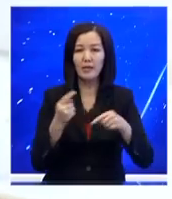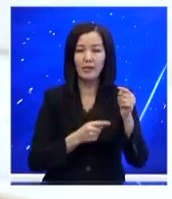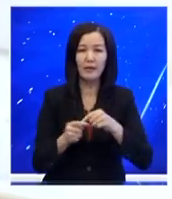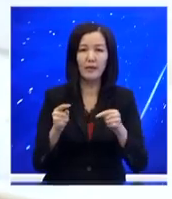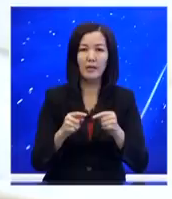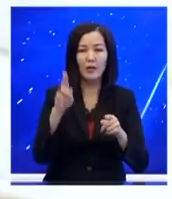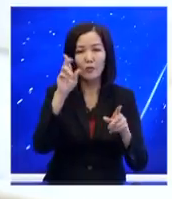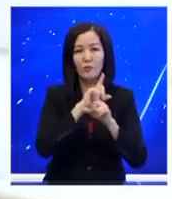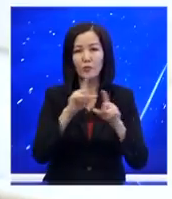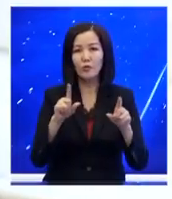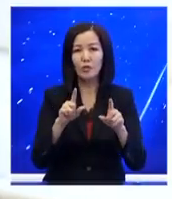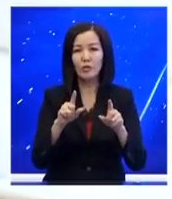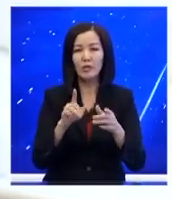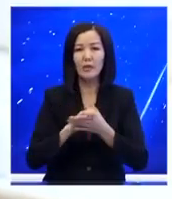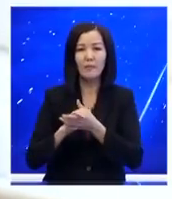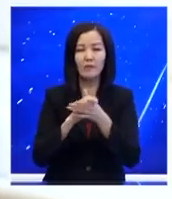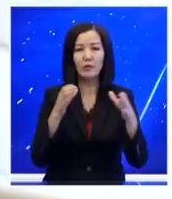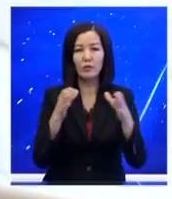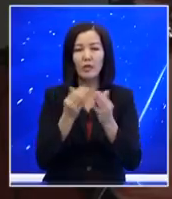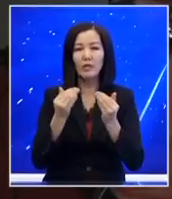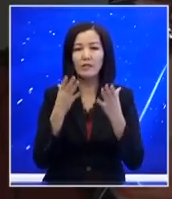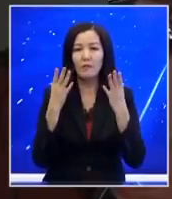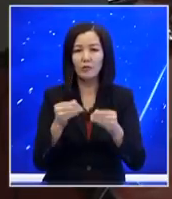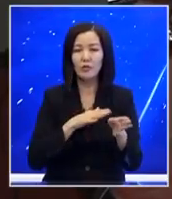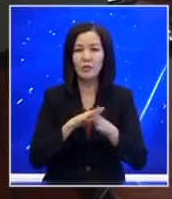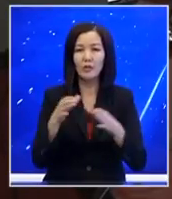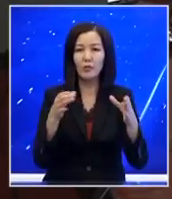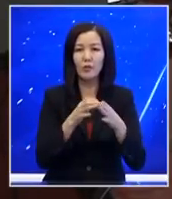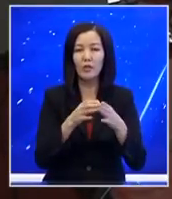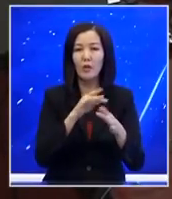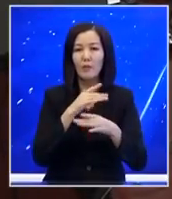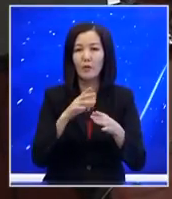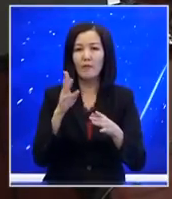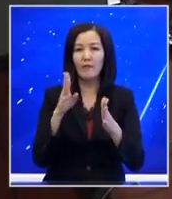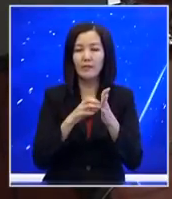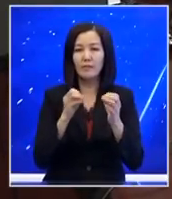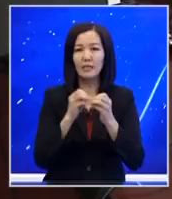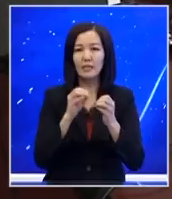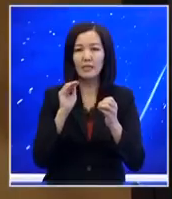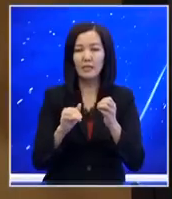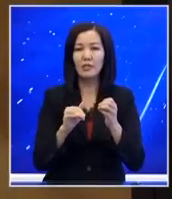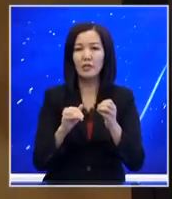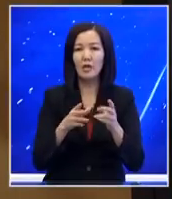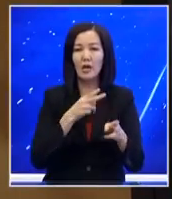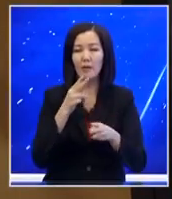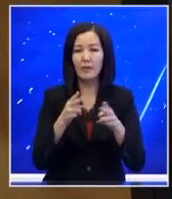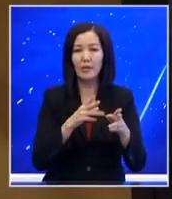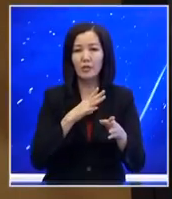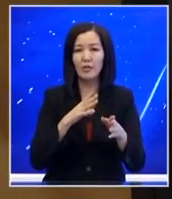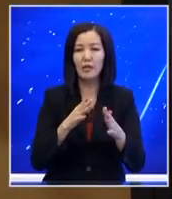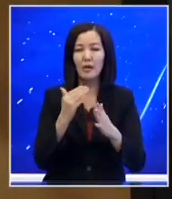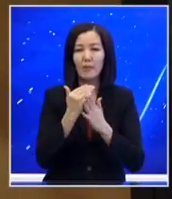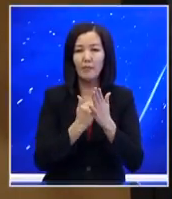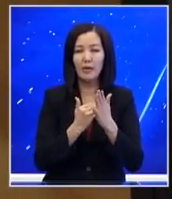государственных учреждений и профсоюзов. На сегодняшний день в уполномоченный орган поступило более 18 тысяч обращений, в том числе если через программу «Рынок